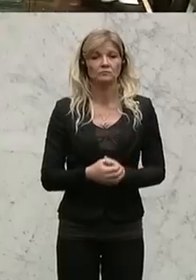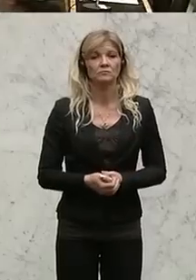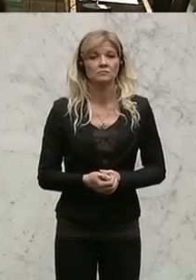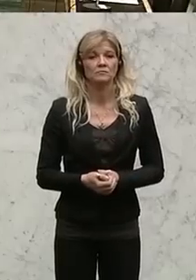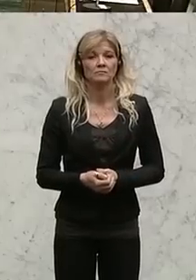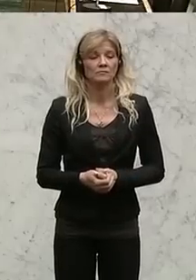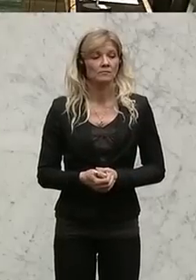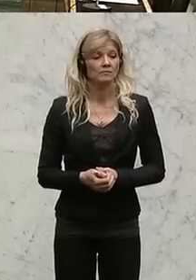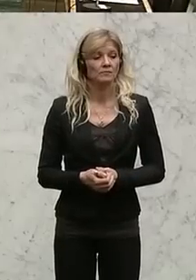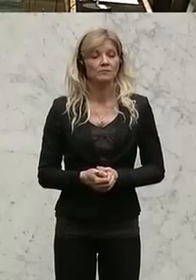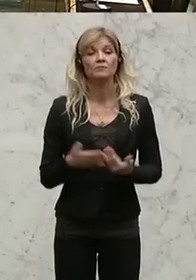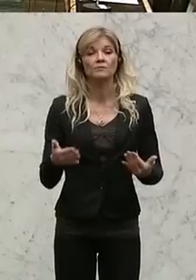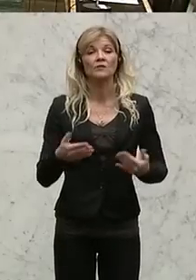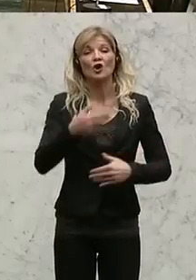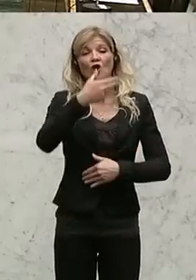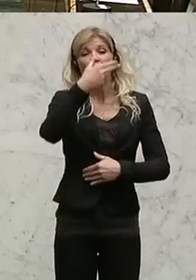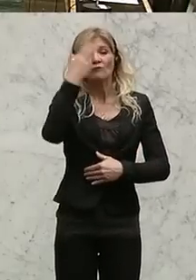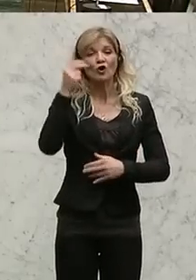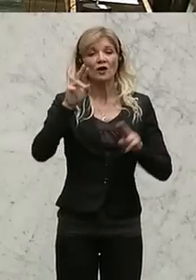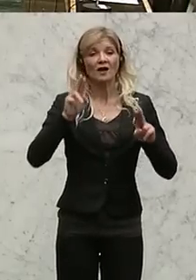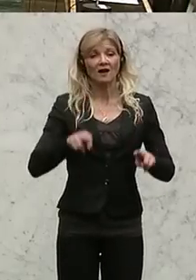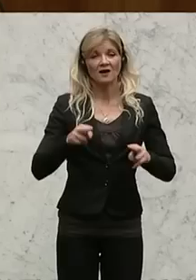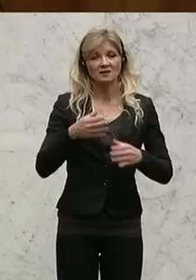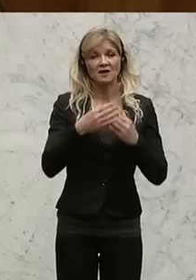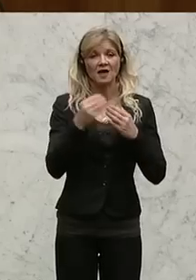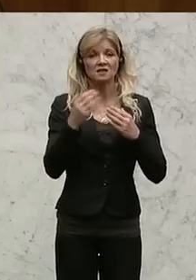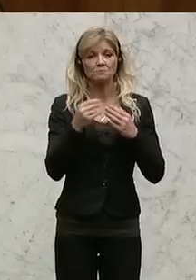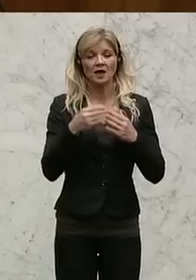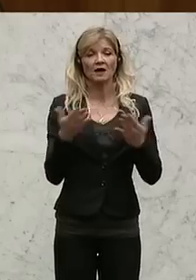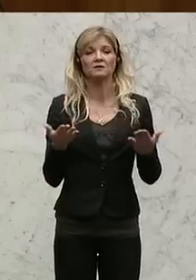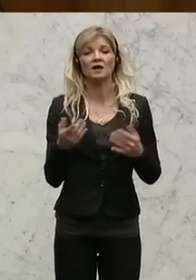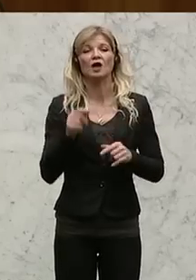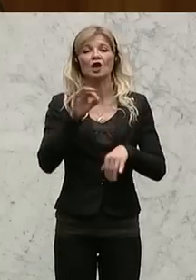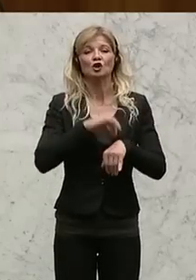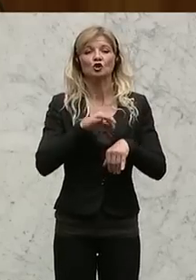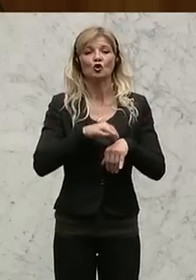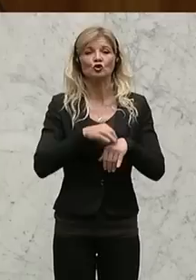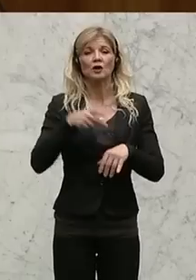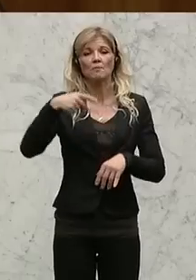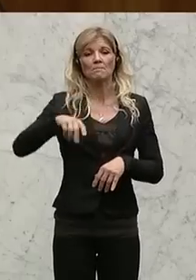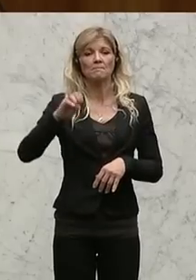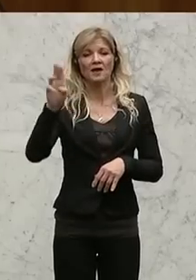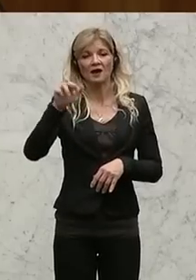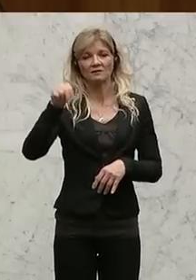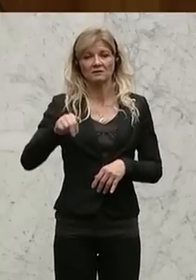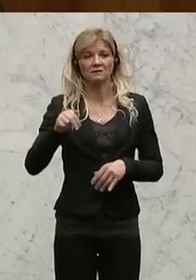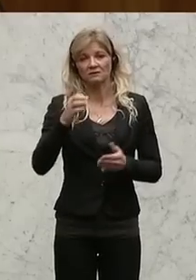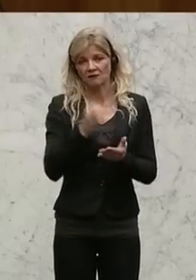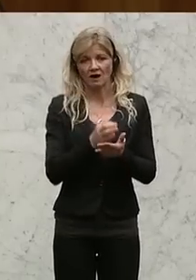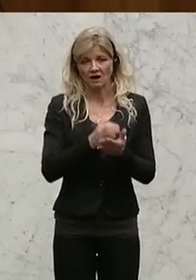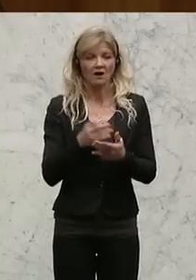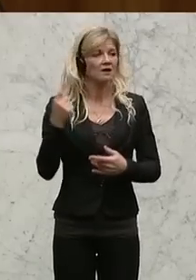Der renommierte Völkerrechtsexperte an der Innsbrucker Universität, Dr. Perntaler, hat aufgrund